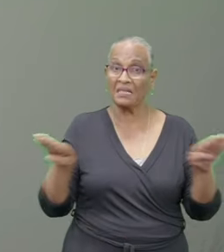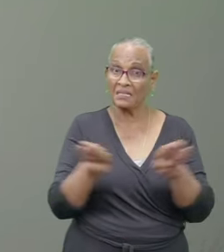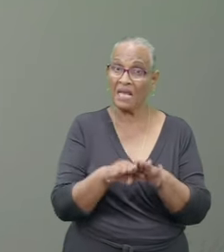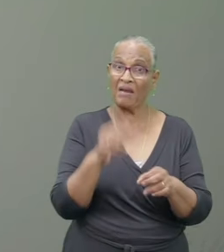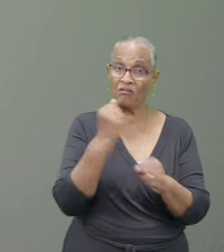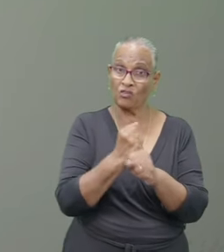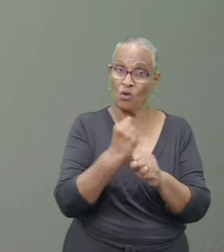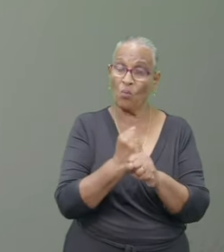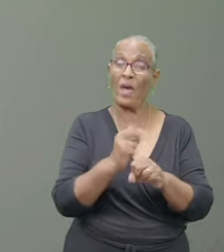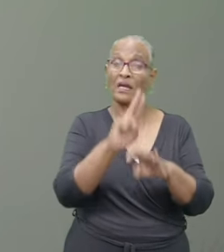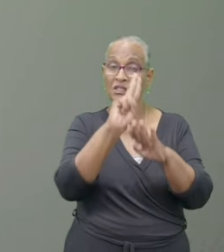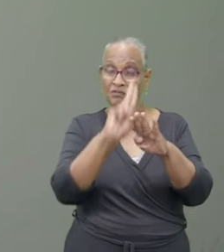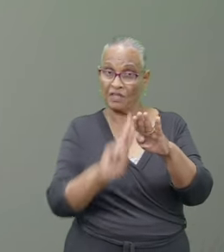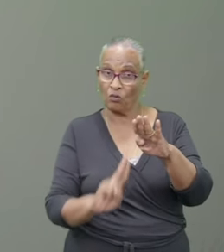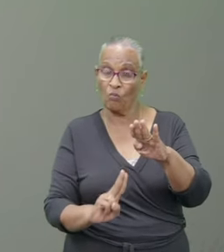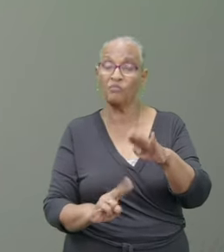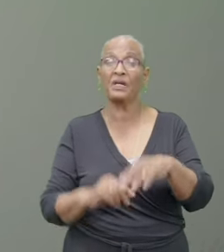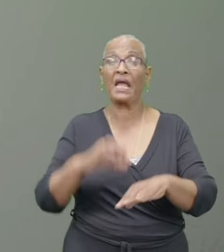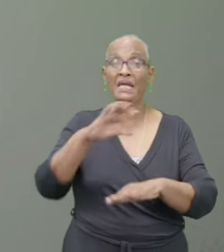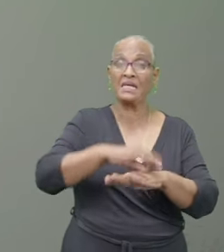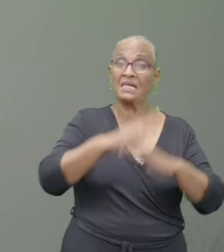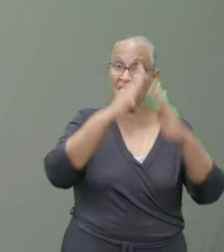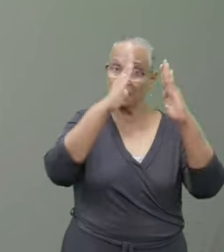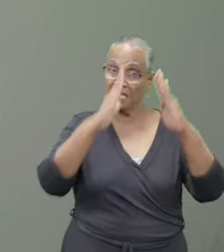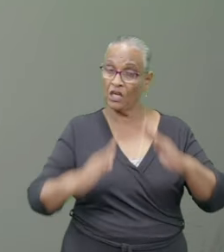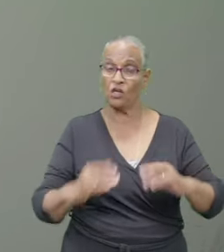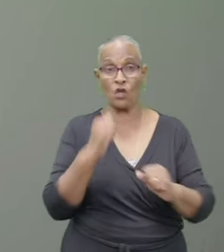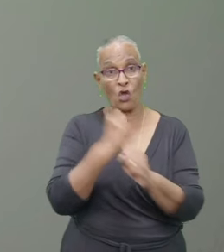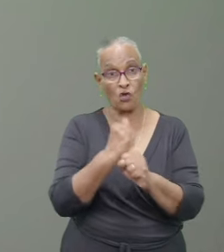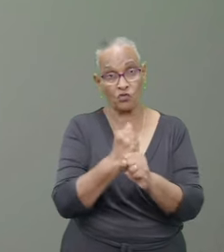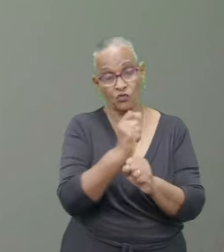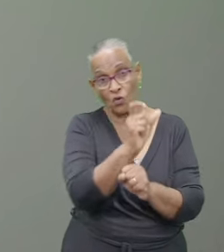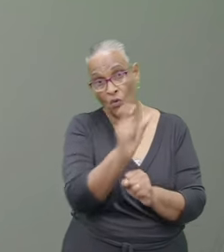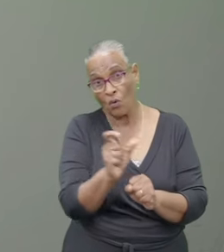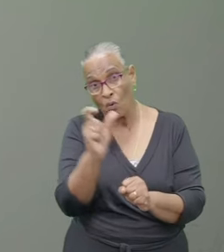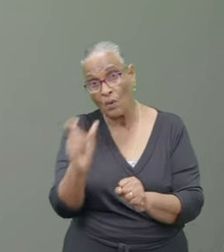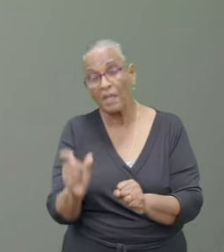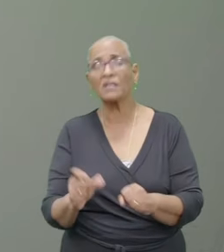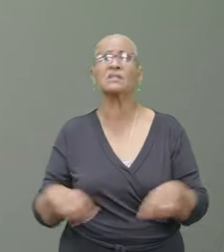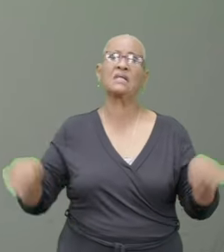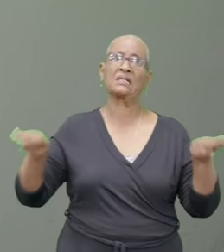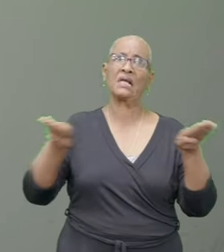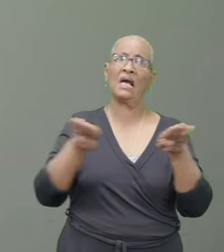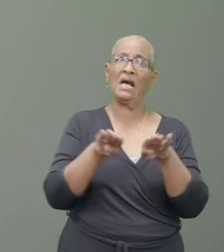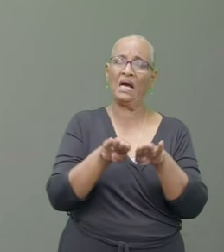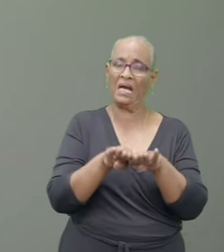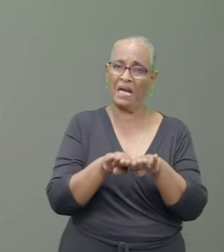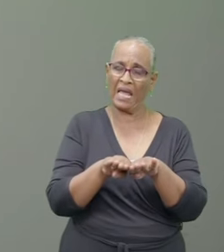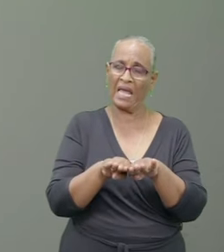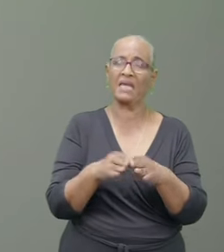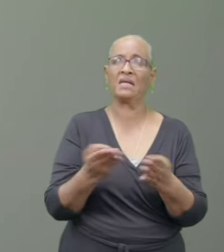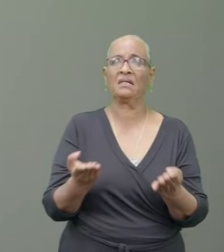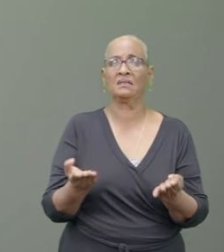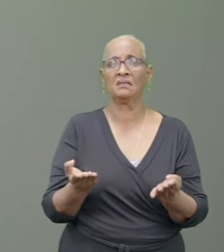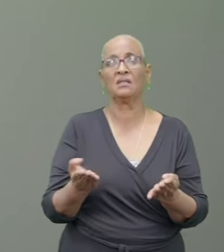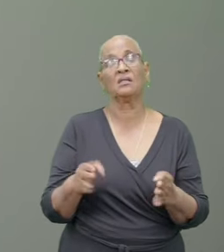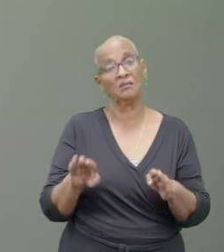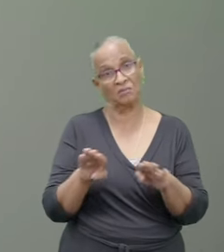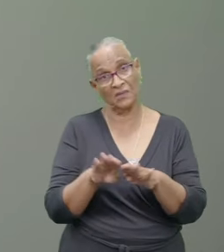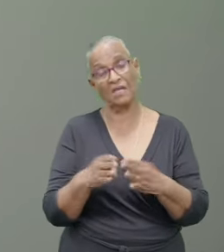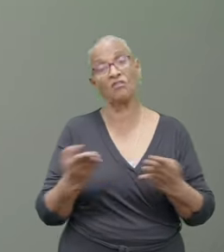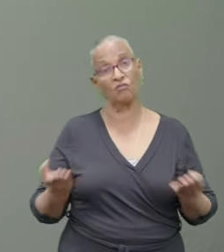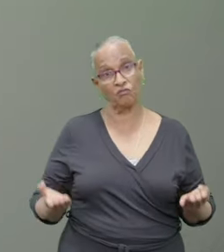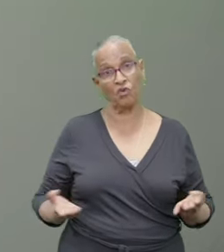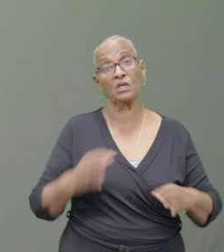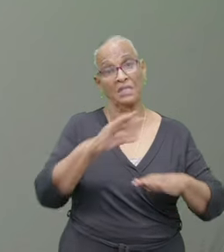ziekenhuispersoneel gelijkgesteld is, zeker bij de overheidsziekenhuizen, dan ga je er ook van uit dat dat wat geldt voor de ambtenaren ook moet gelden voor